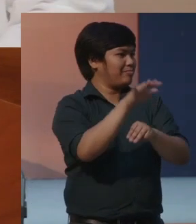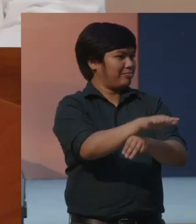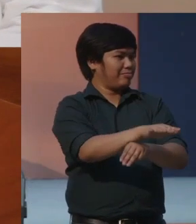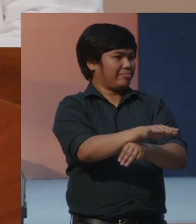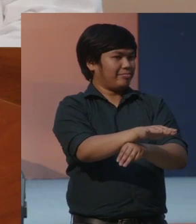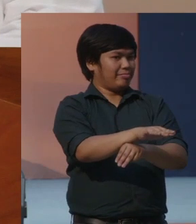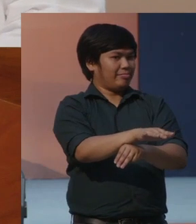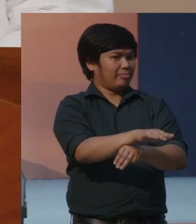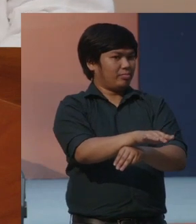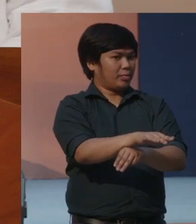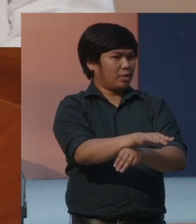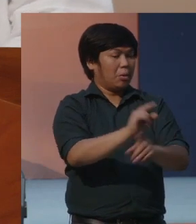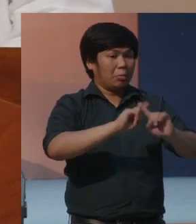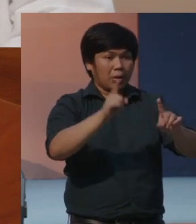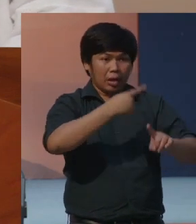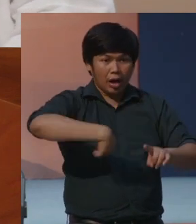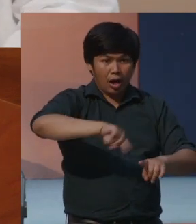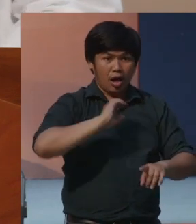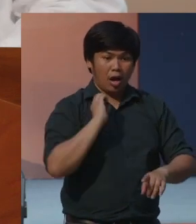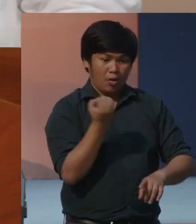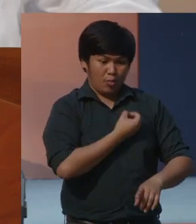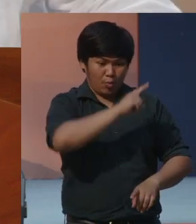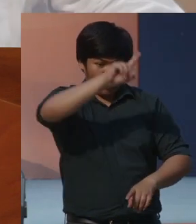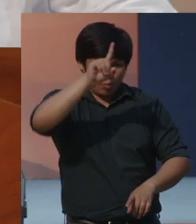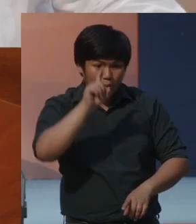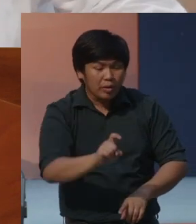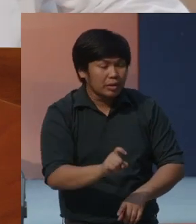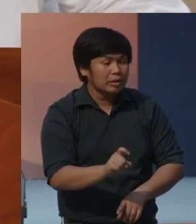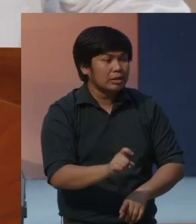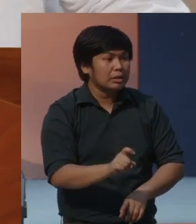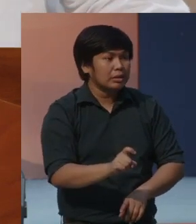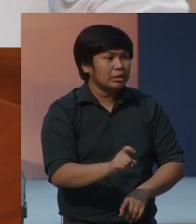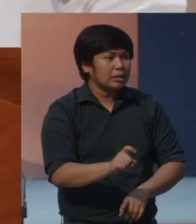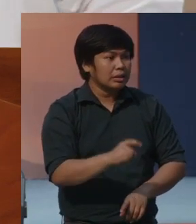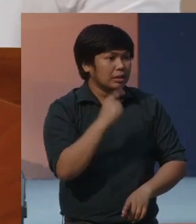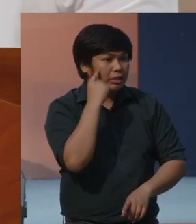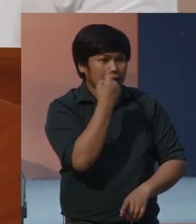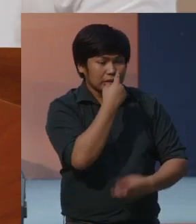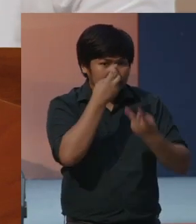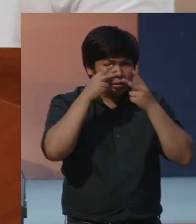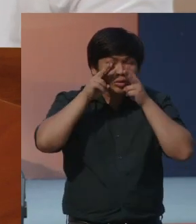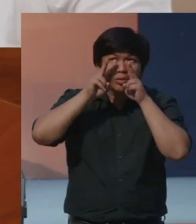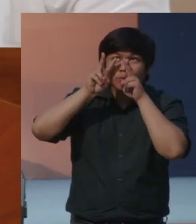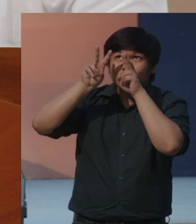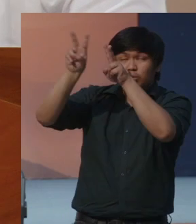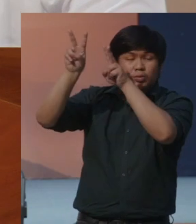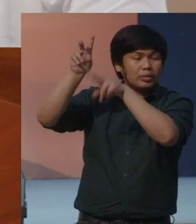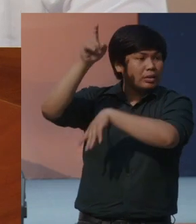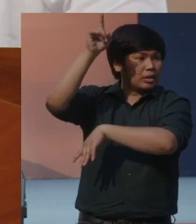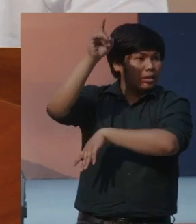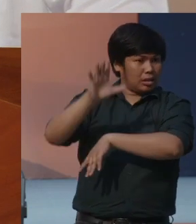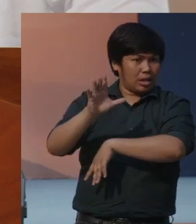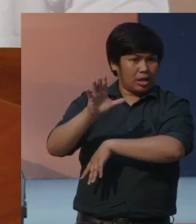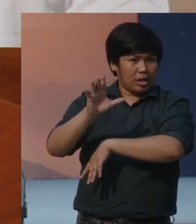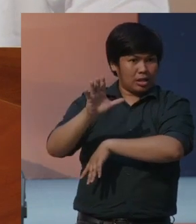Dapat hindi yun ang tanong natin. Dapat ang tanong natin ang atin bang mga mata ay nakabukas upang makita sila?